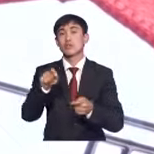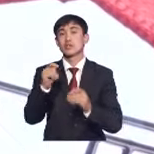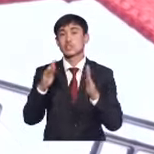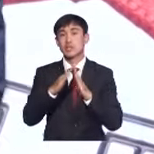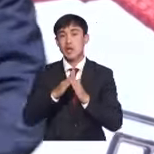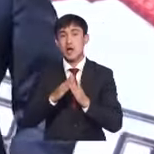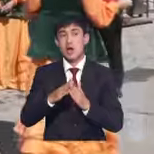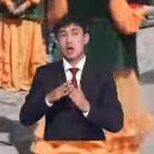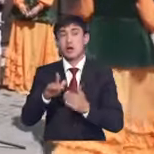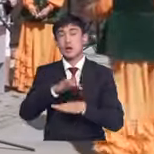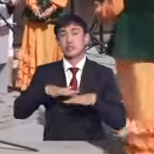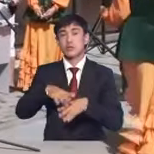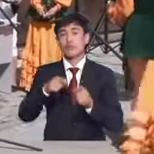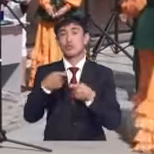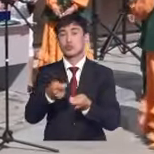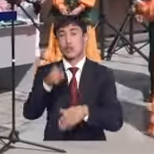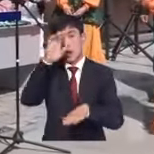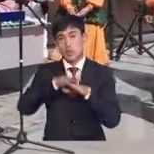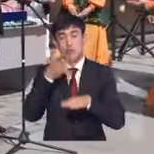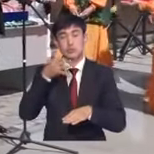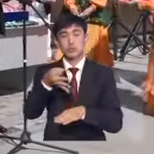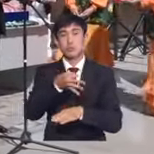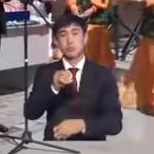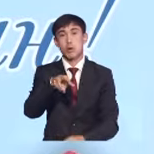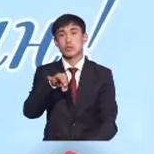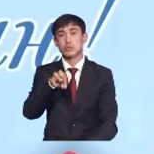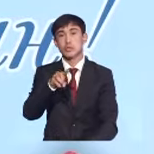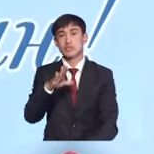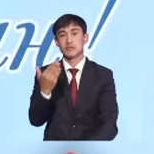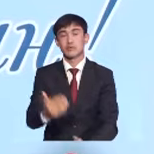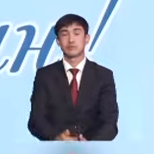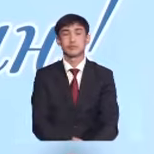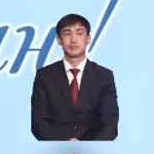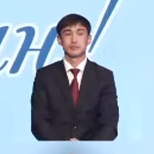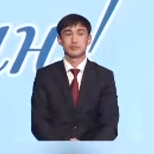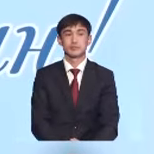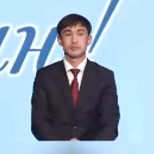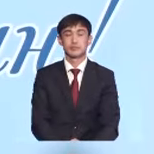горожанам вручил аким Алматинской области Марат Султангазиев.